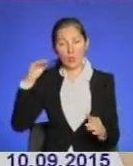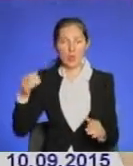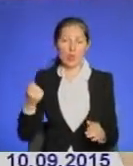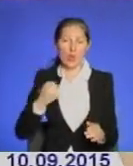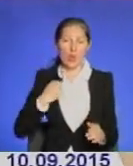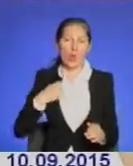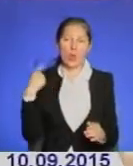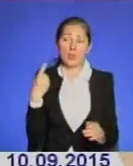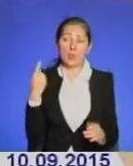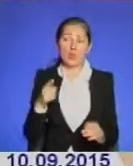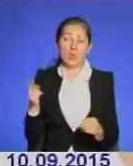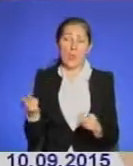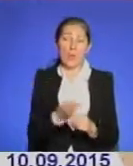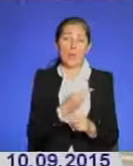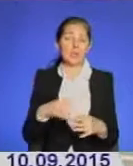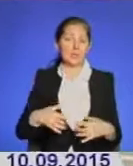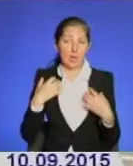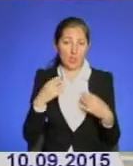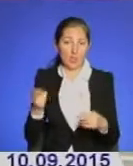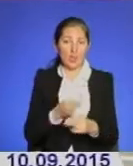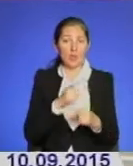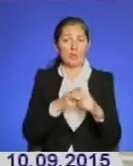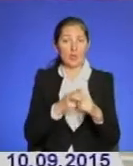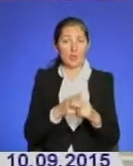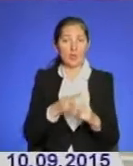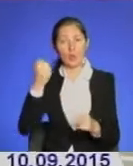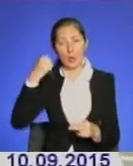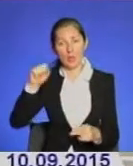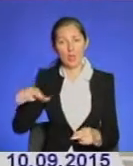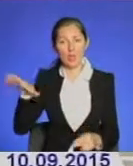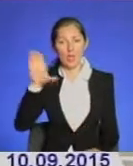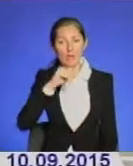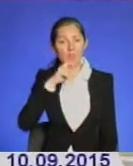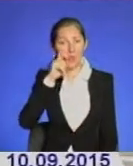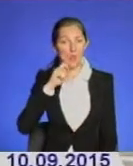аби безстрашно і безперешкодно здолати усіх українських ворогів.